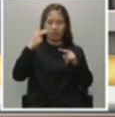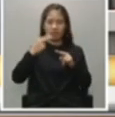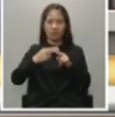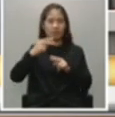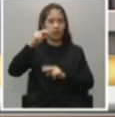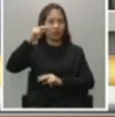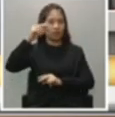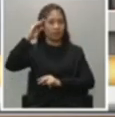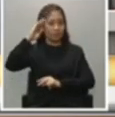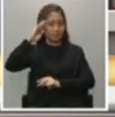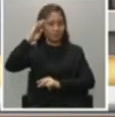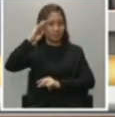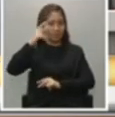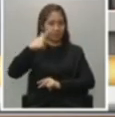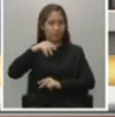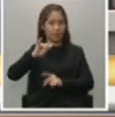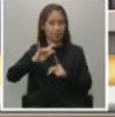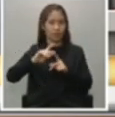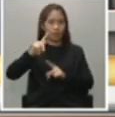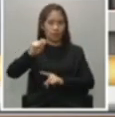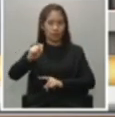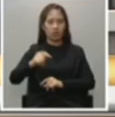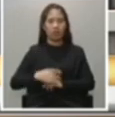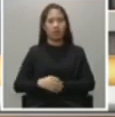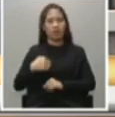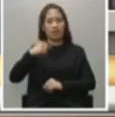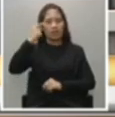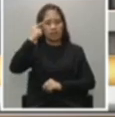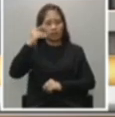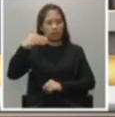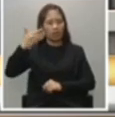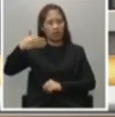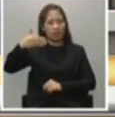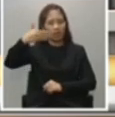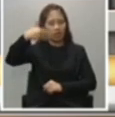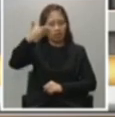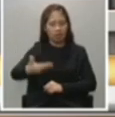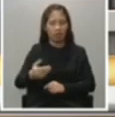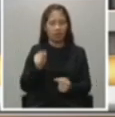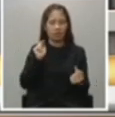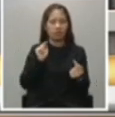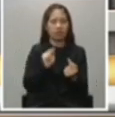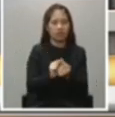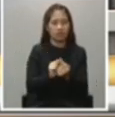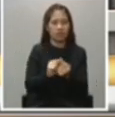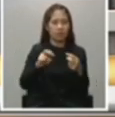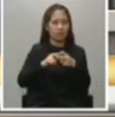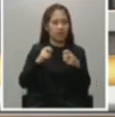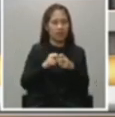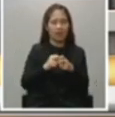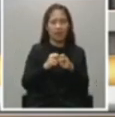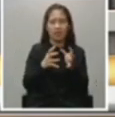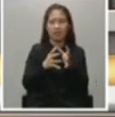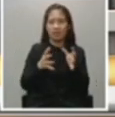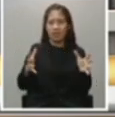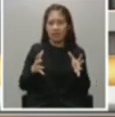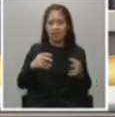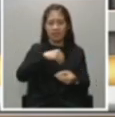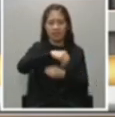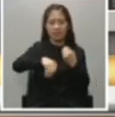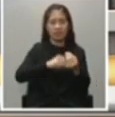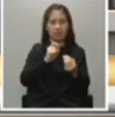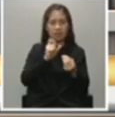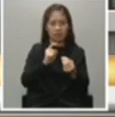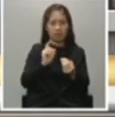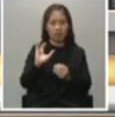ประยุทธ์จันทร์โอชาในไม่ช้าค่ะประเทศต้องเดินเข้าสู่หายนะทางเศรษฐกิจอนาคตประเทศมืดม